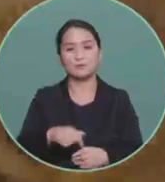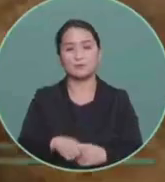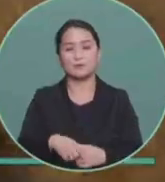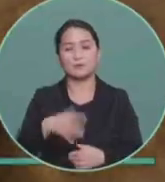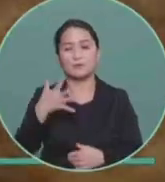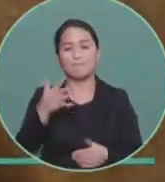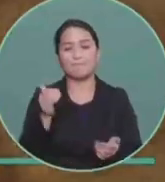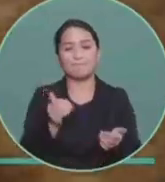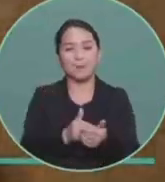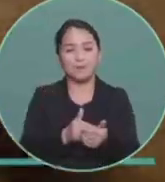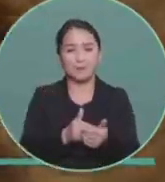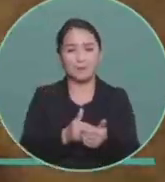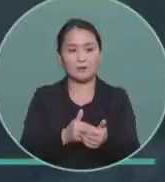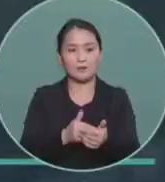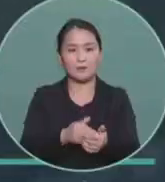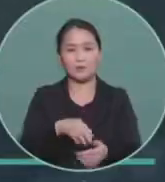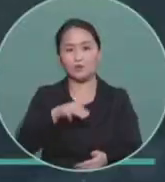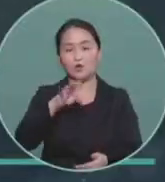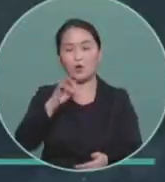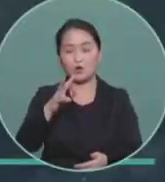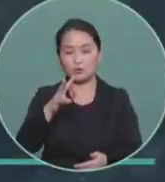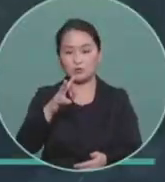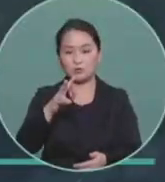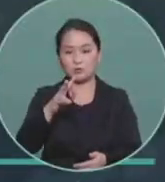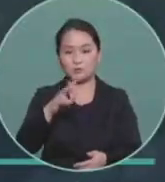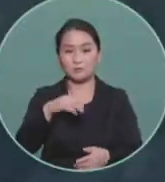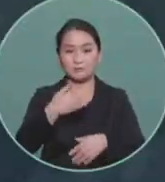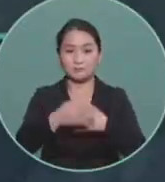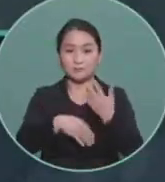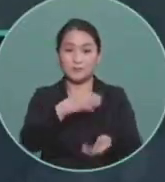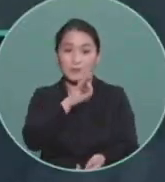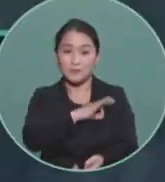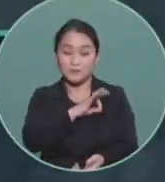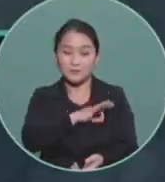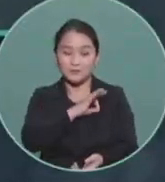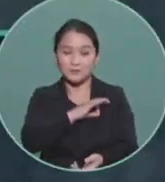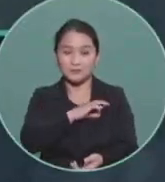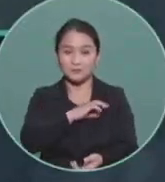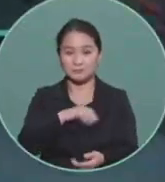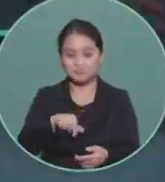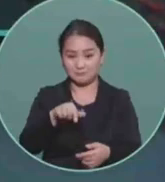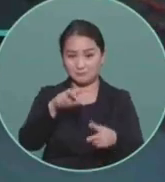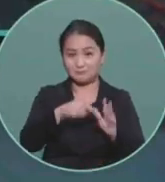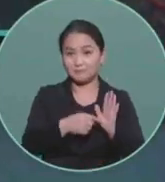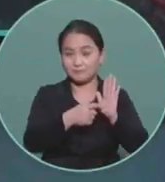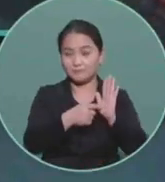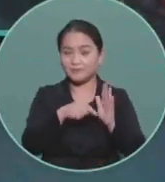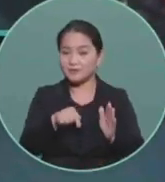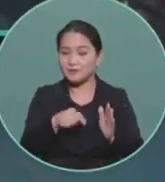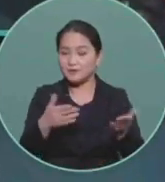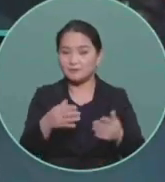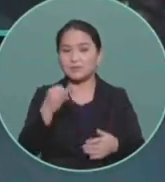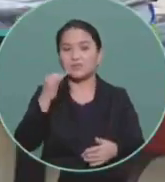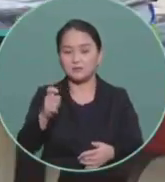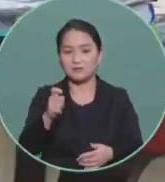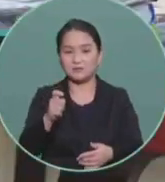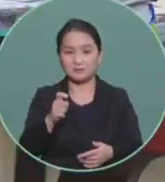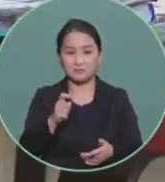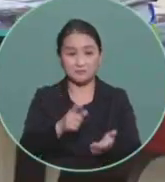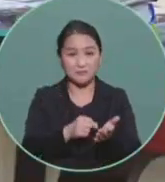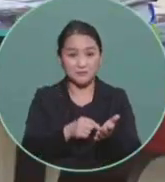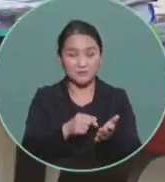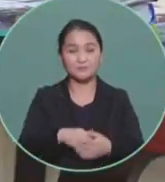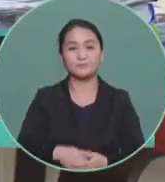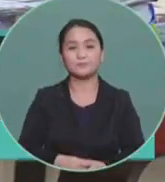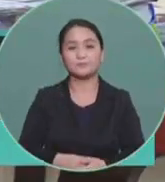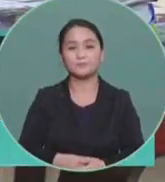бол 50,000 гаран тооныг төлсөн тохиолдол бол гарсан. Тэг энэ бол бүр үнэхээр маш их хэрэглээ л дээ.